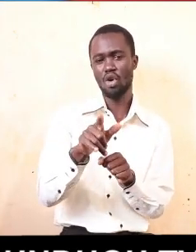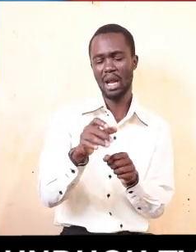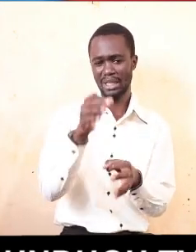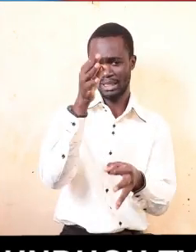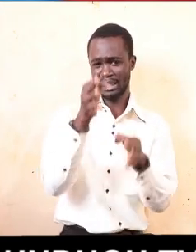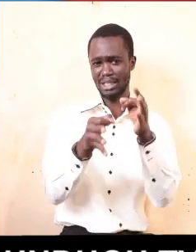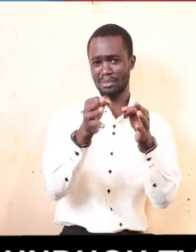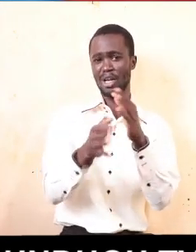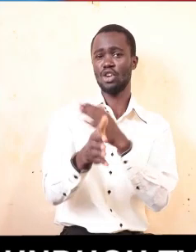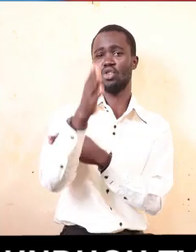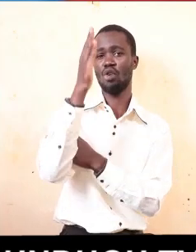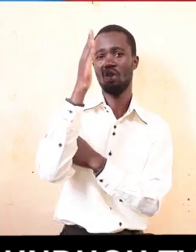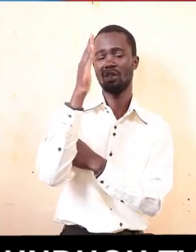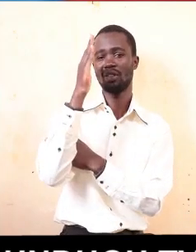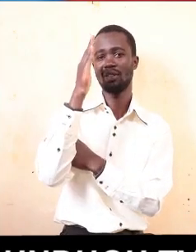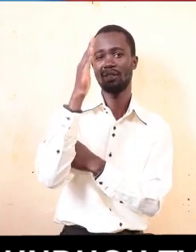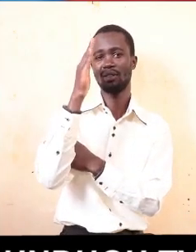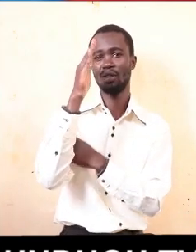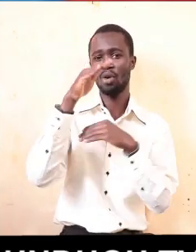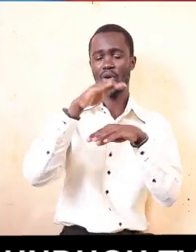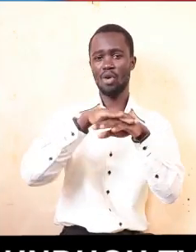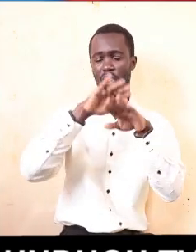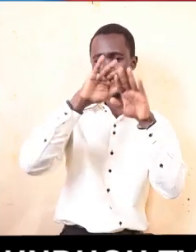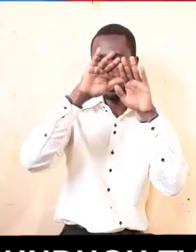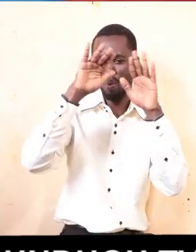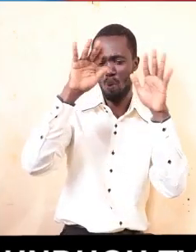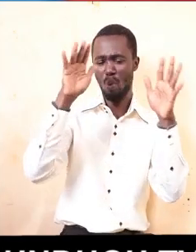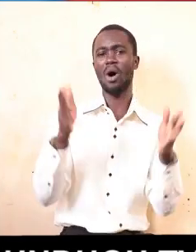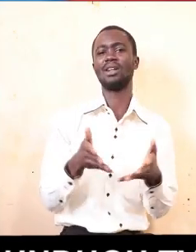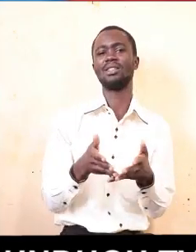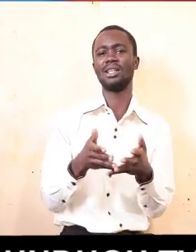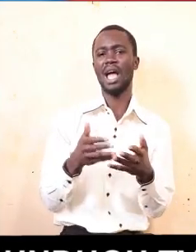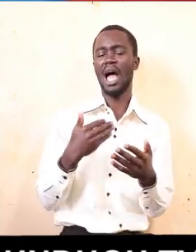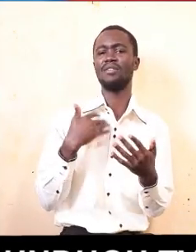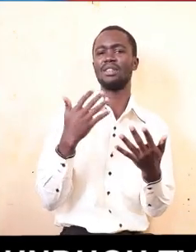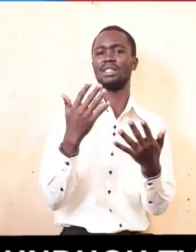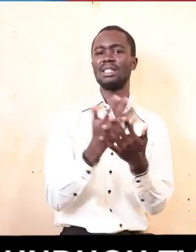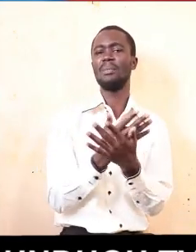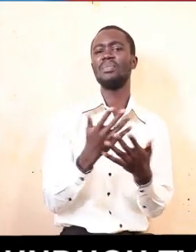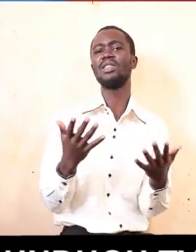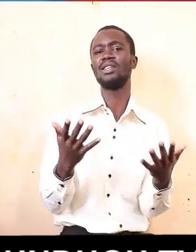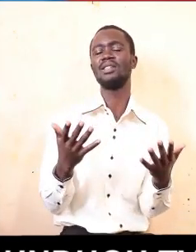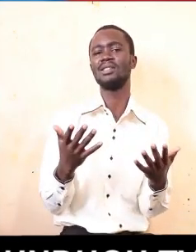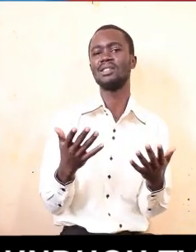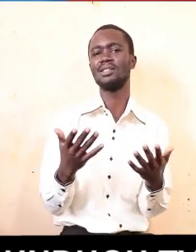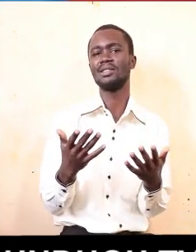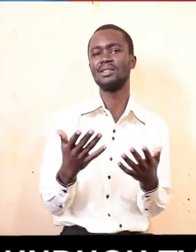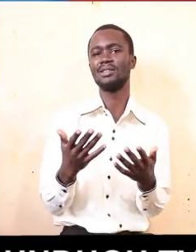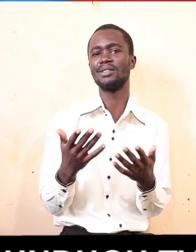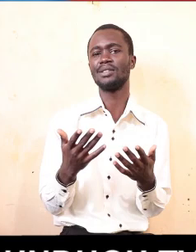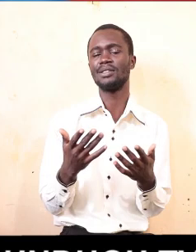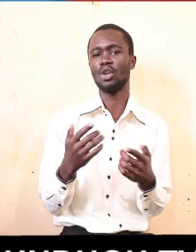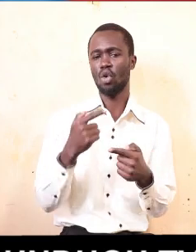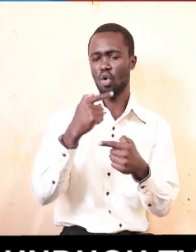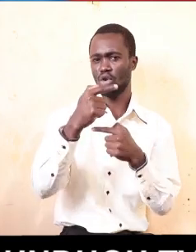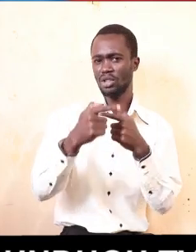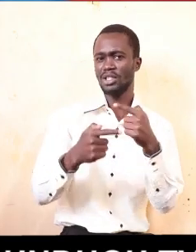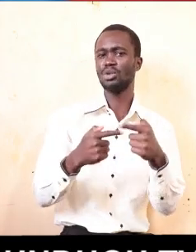Mungu juu ya ulimwengu wote, kuna yale mambo mengine